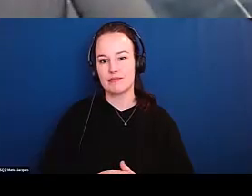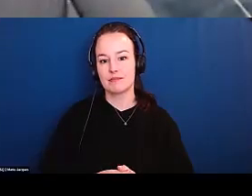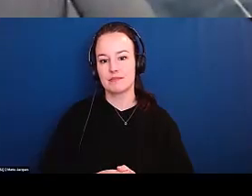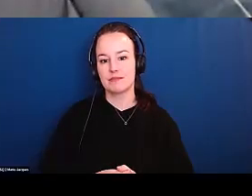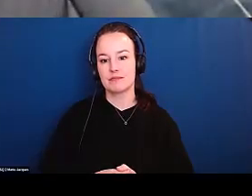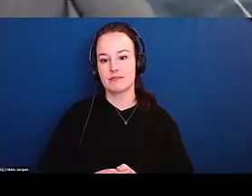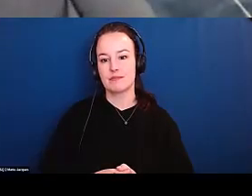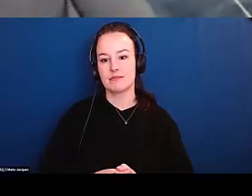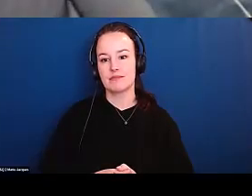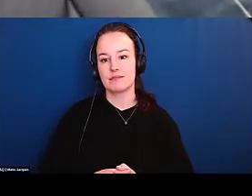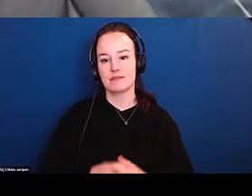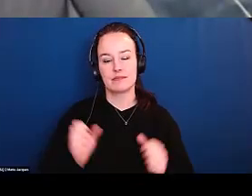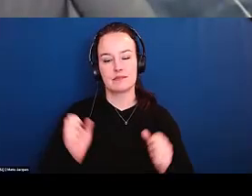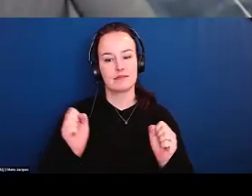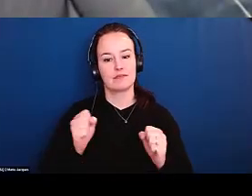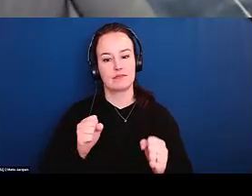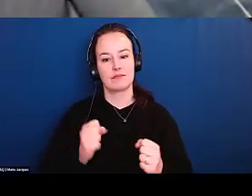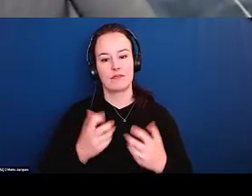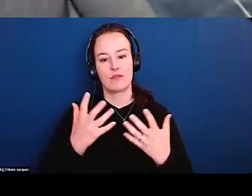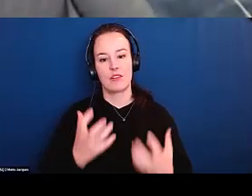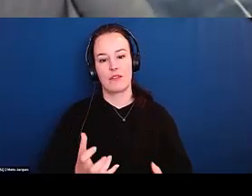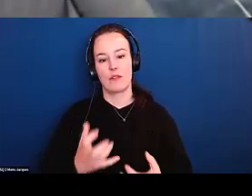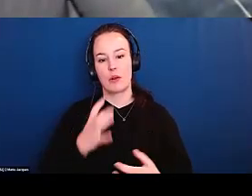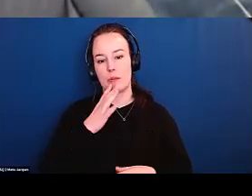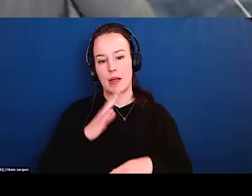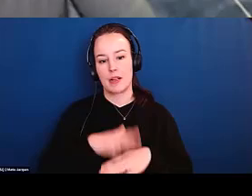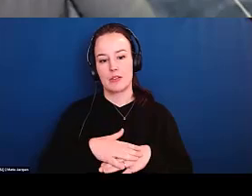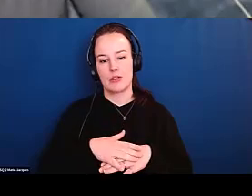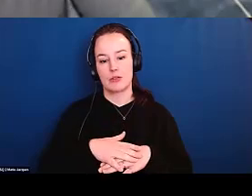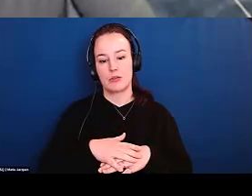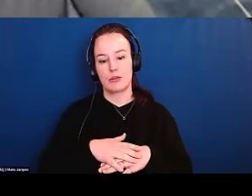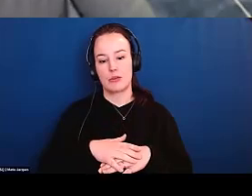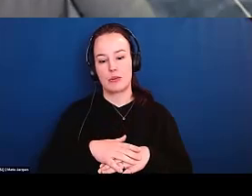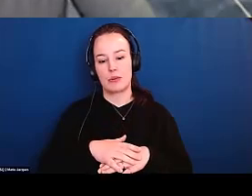souligner l'importance de ce travail sur la confiance